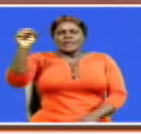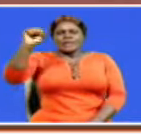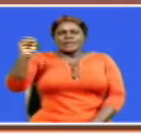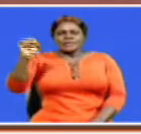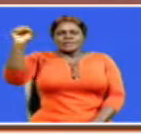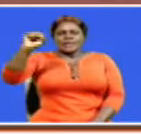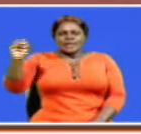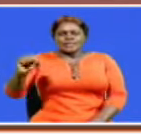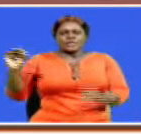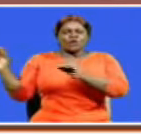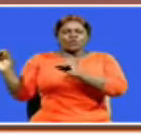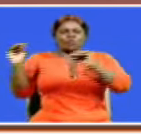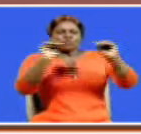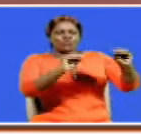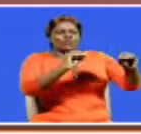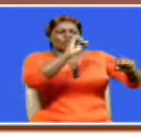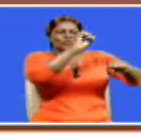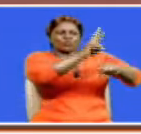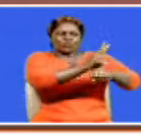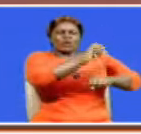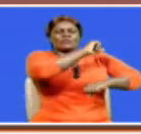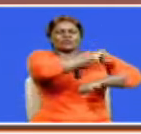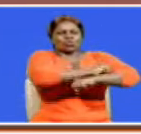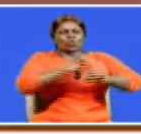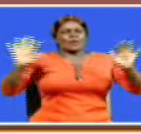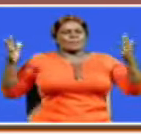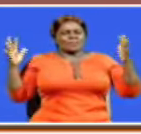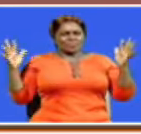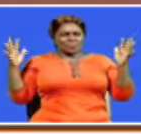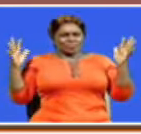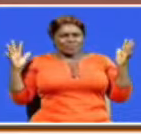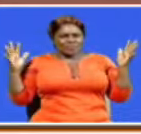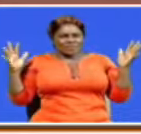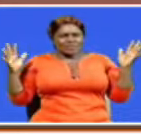structure, and we can tell you